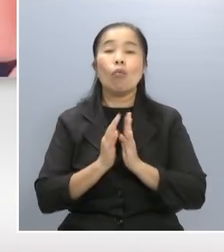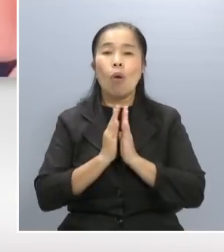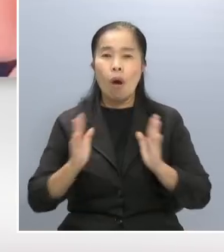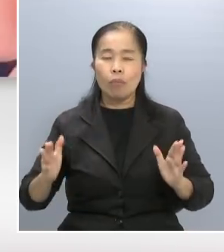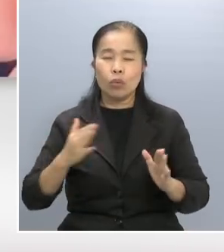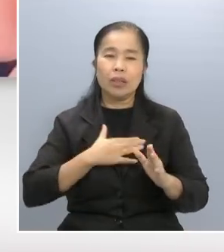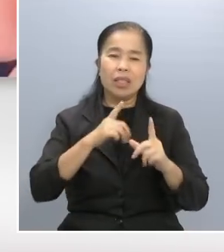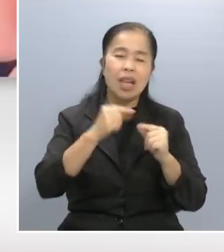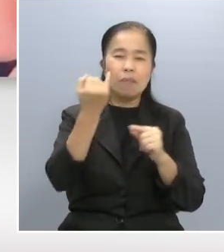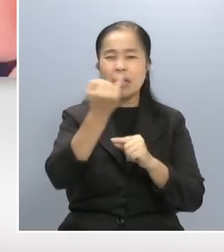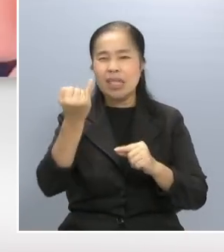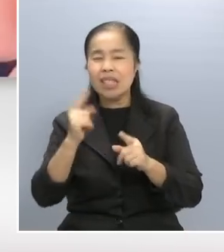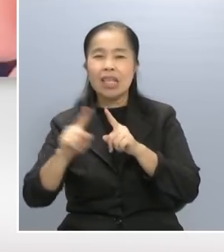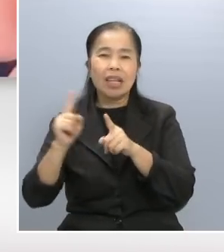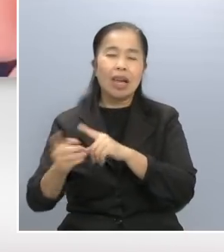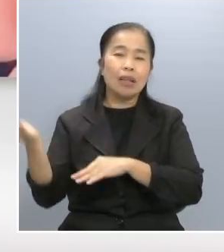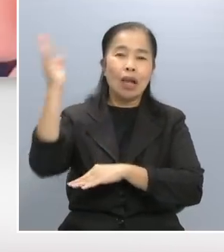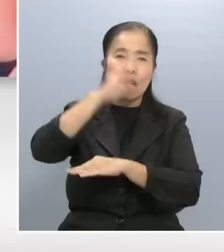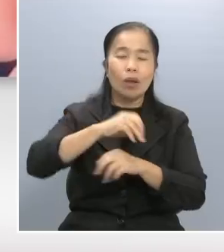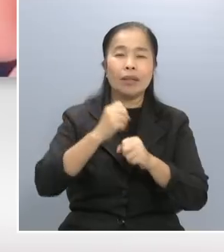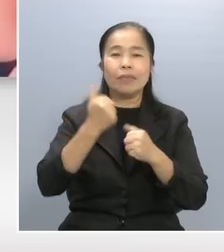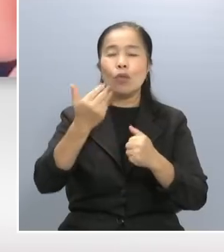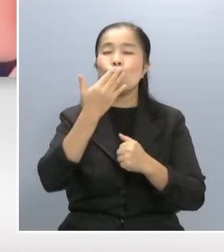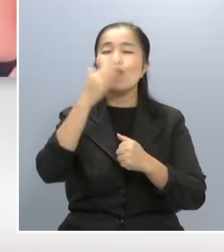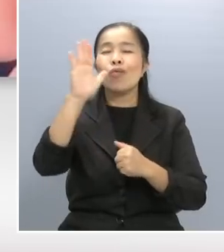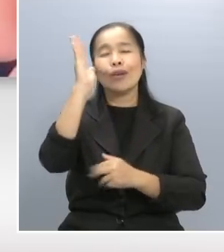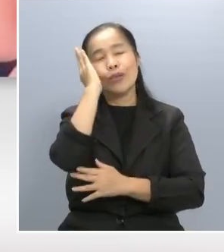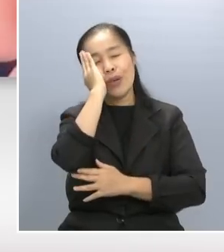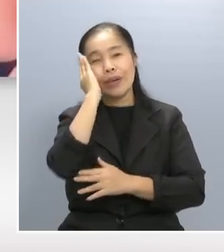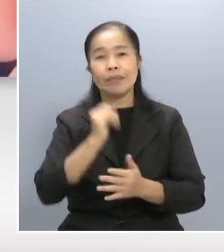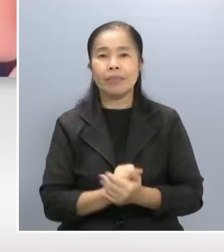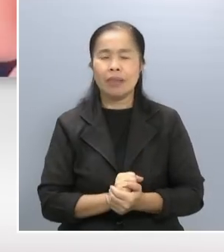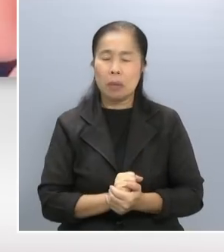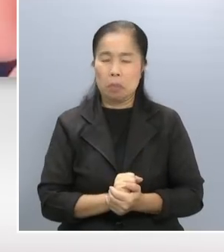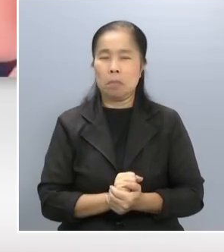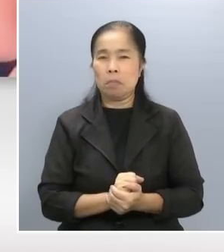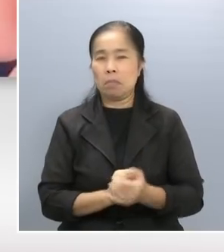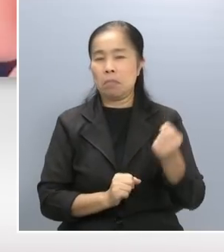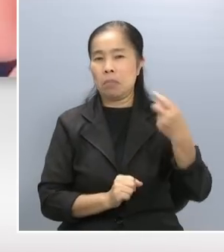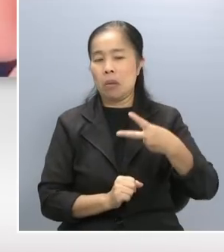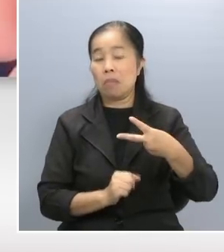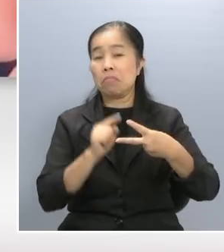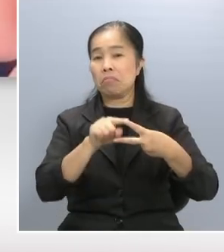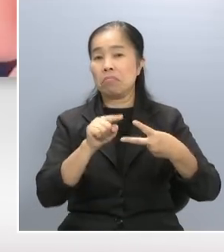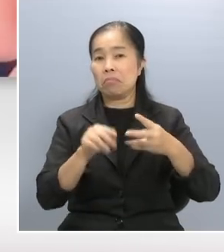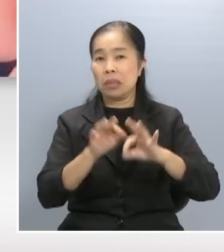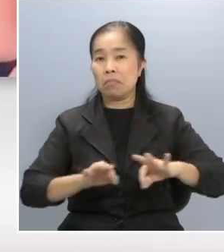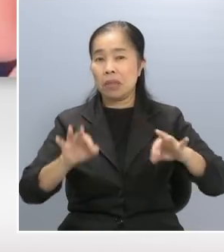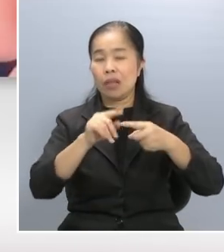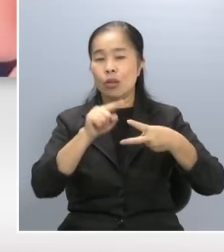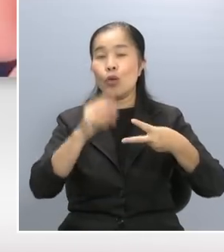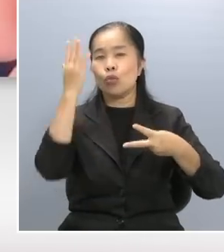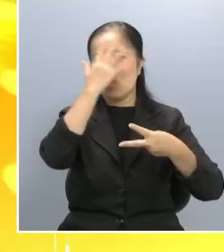เรื่องเลวร้ายเนี่ยแต่ละวันไปได้อย่างดี Good Nightค่ะท่านผู้ชมมี2ประเด็นประเด็นที่ 1เธอ